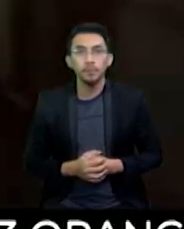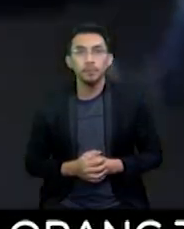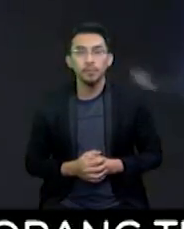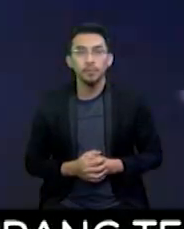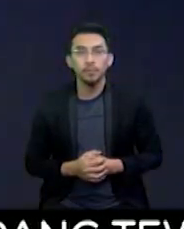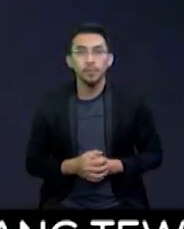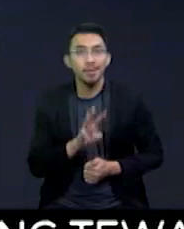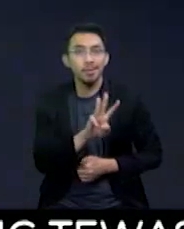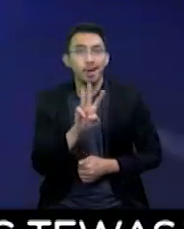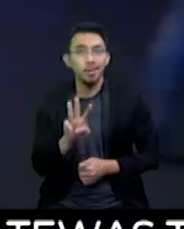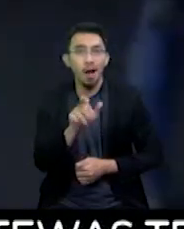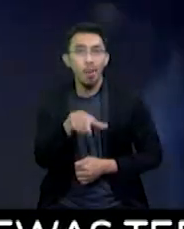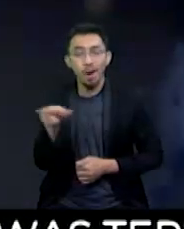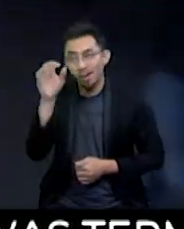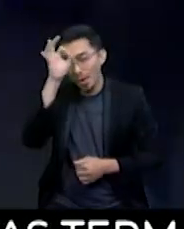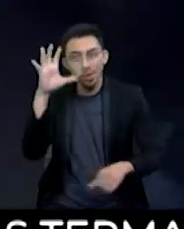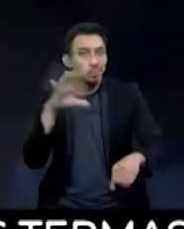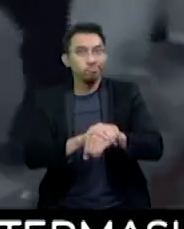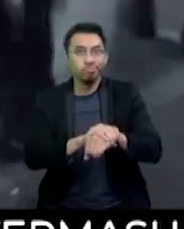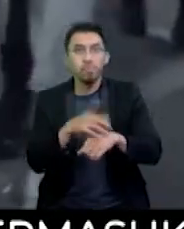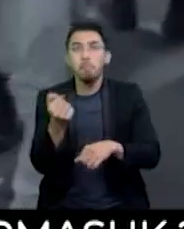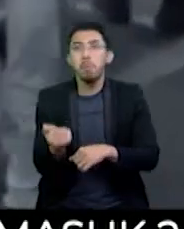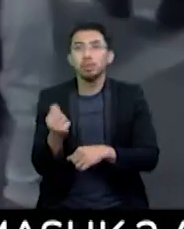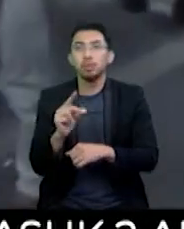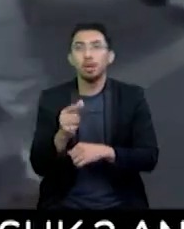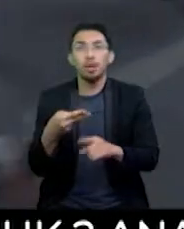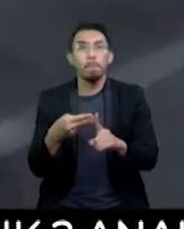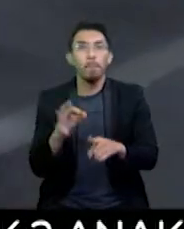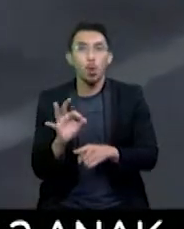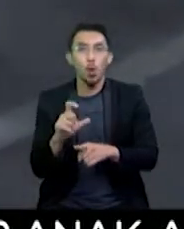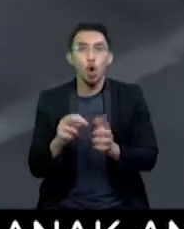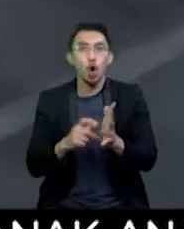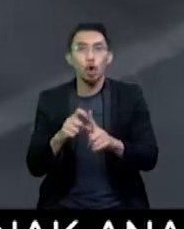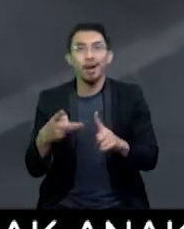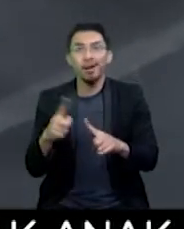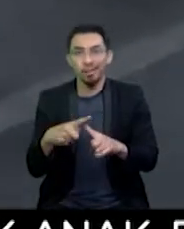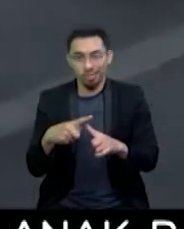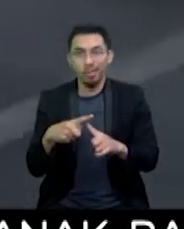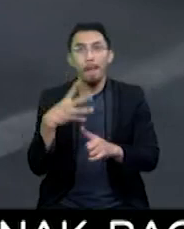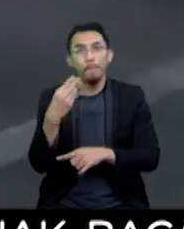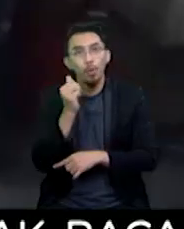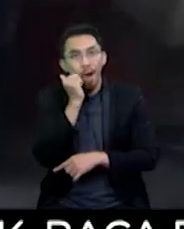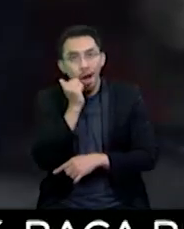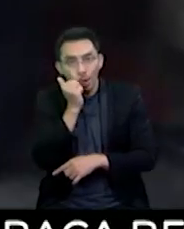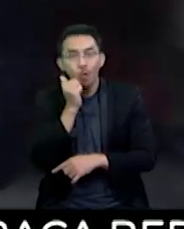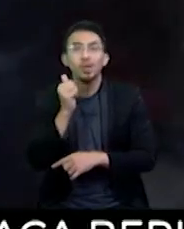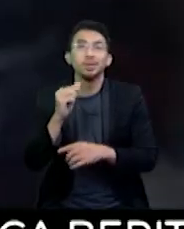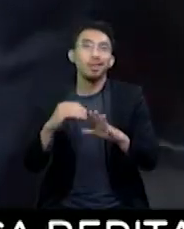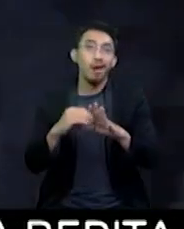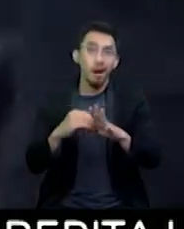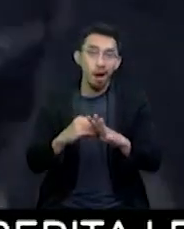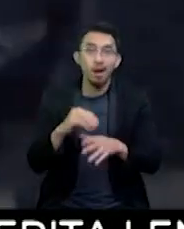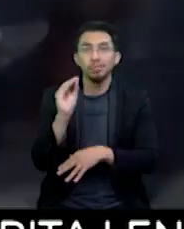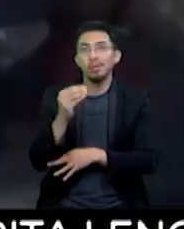Mig33 pelaku diamankan polisi dari Pasar Rebo Condet Kampung Pulo Kampung Melayu Jalan Jatinegara Jakarta Timur